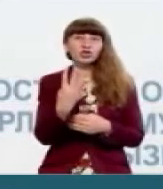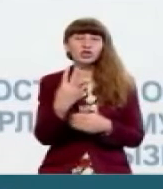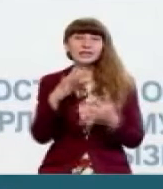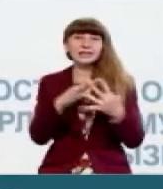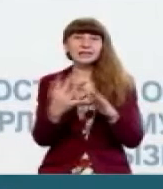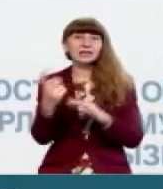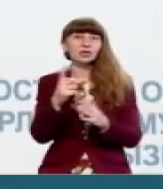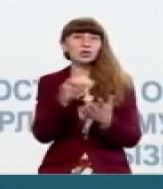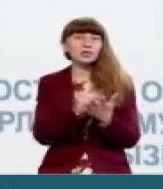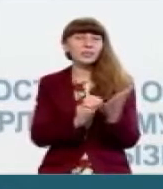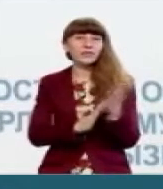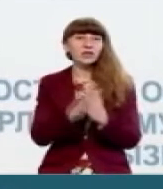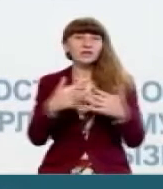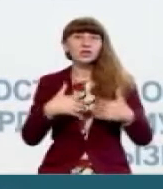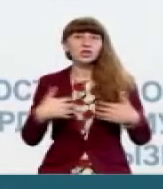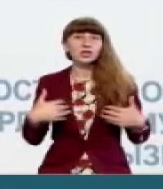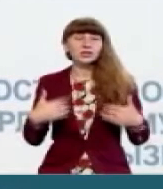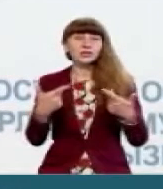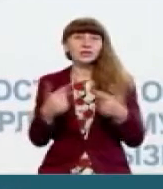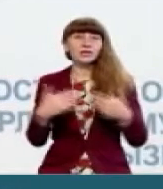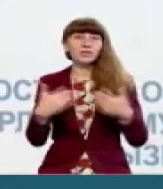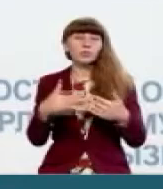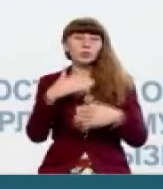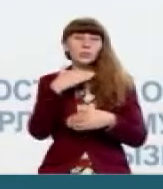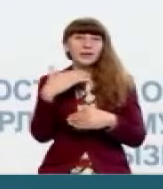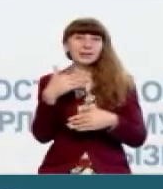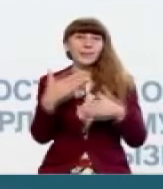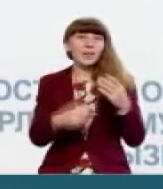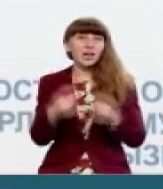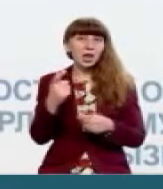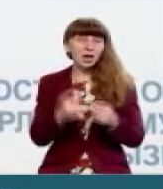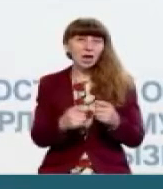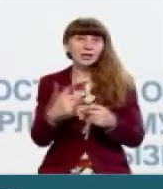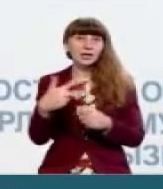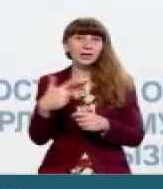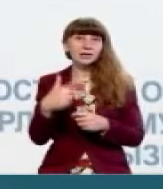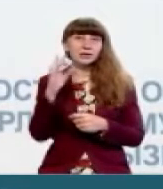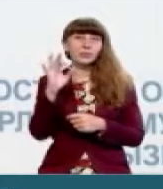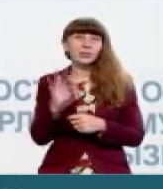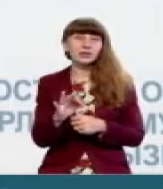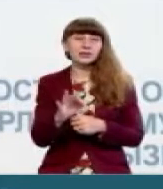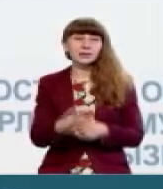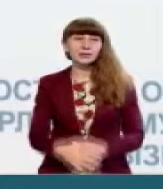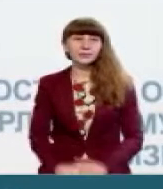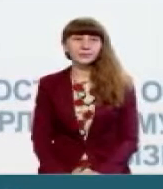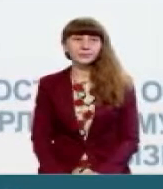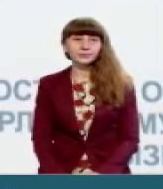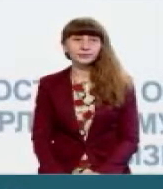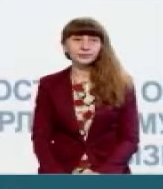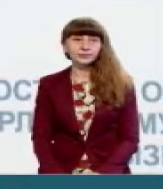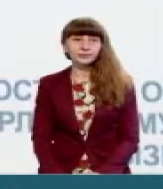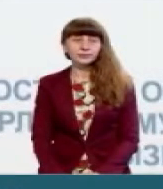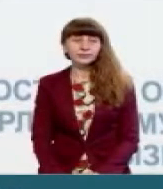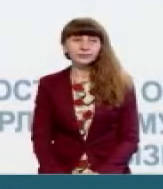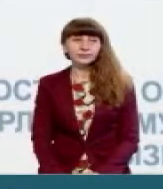санаттағы шаруашылықтардың жалпы өнімі 1356 тонна ет пен 5891 тонна сүтті құрап отыр. Алайда мал